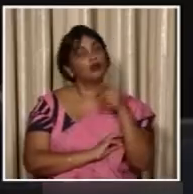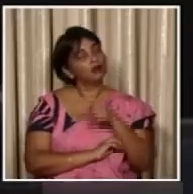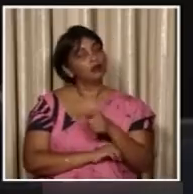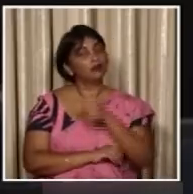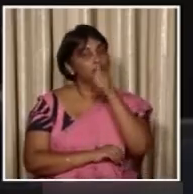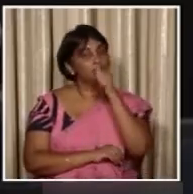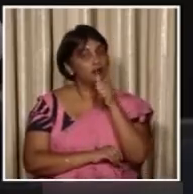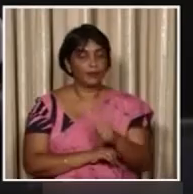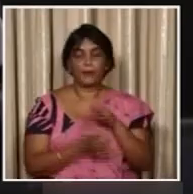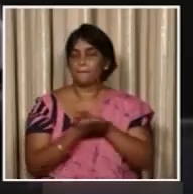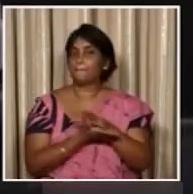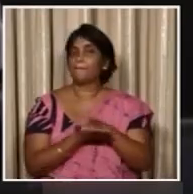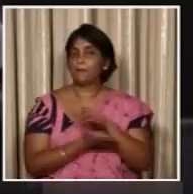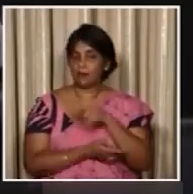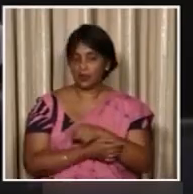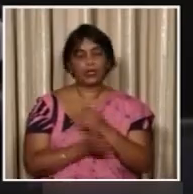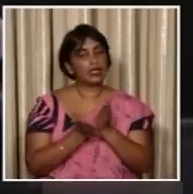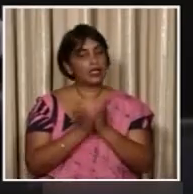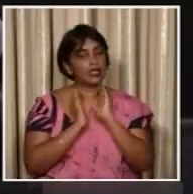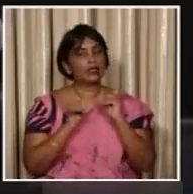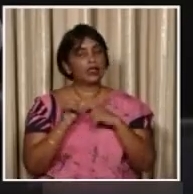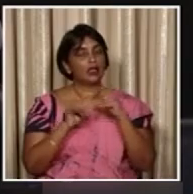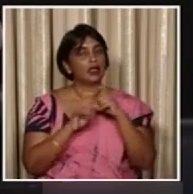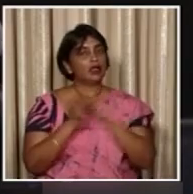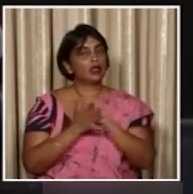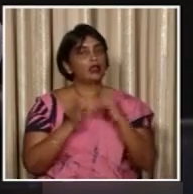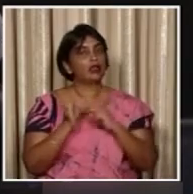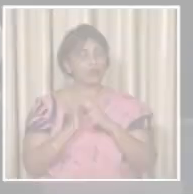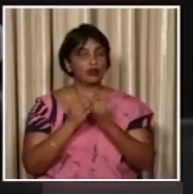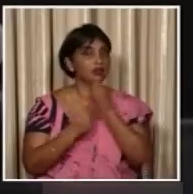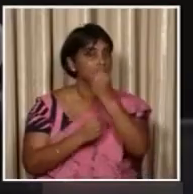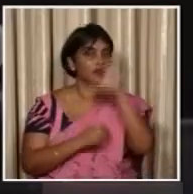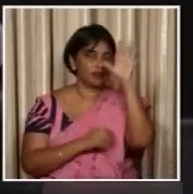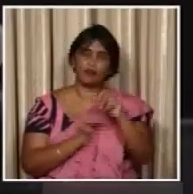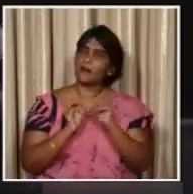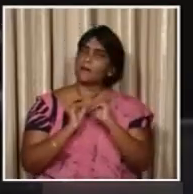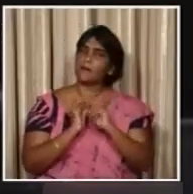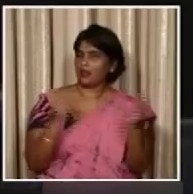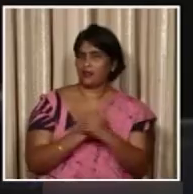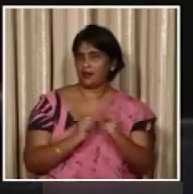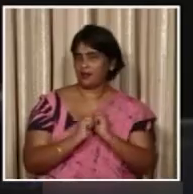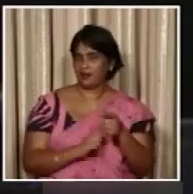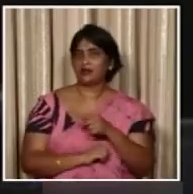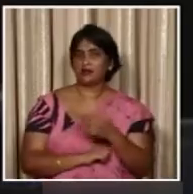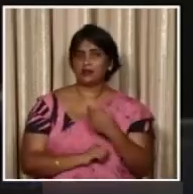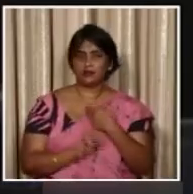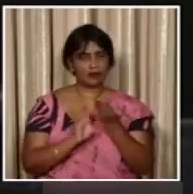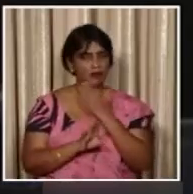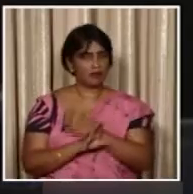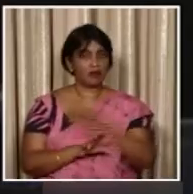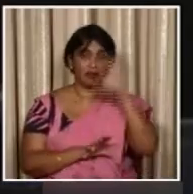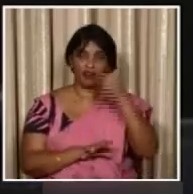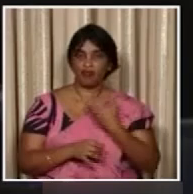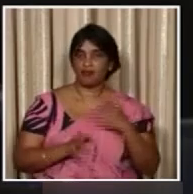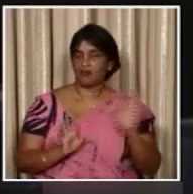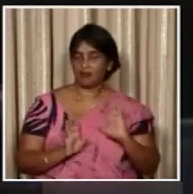රහස හරි පැහැදිලි. මේක ඉන්දියාවේ අදානි කම්පැනියට දෙන්න ගෙනාපු පනත. ඒක කොලේ වහන්න දෙයක් නැහැ. මට කලින් කවුරු හරි ගෙනාවා මම